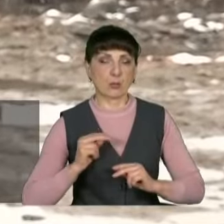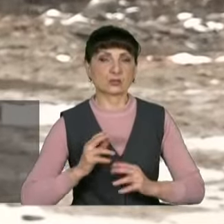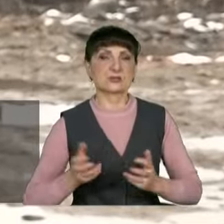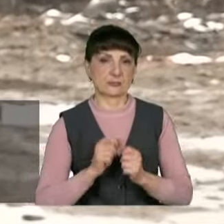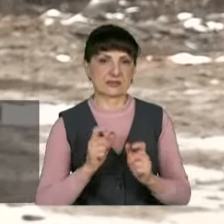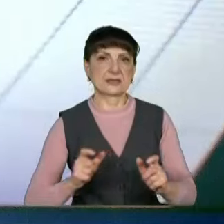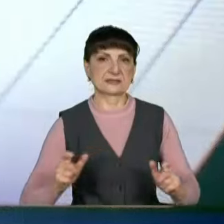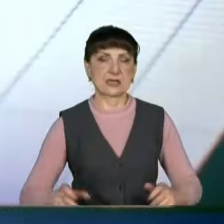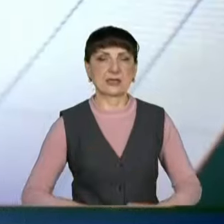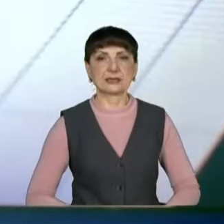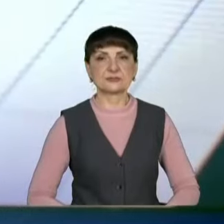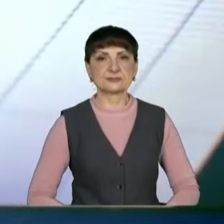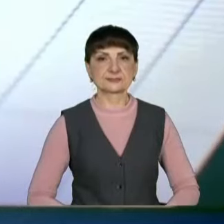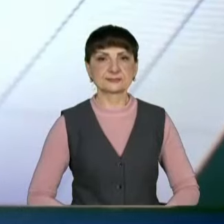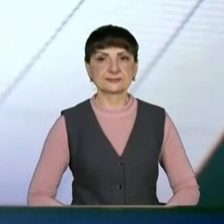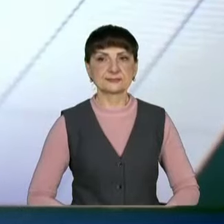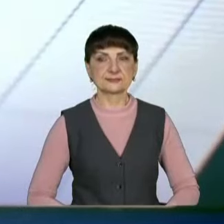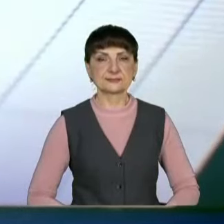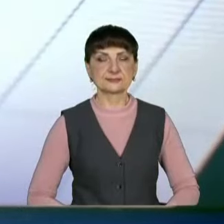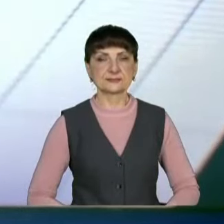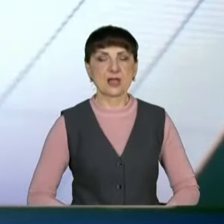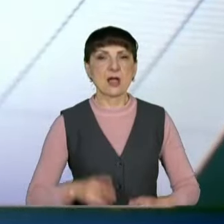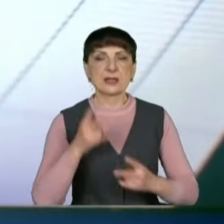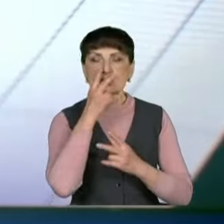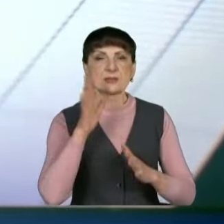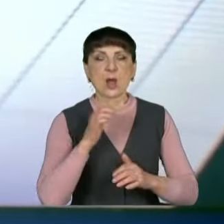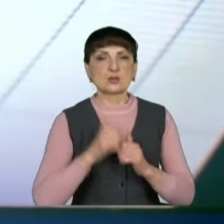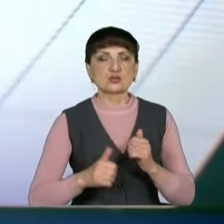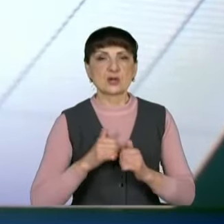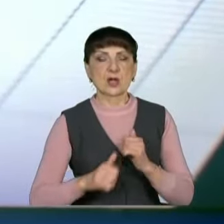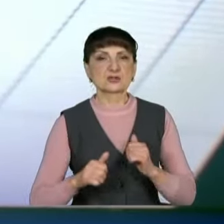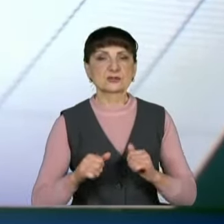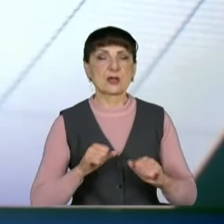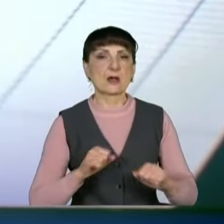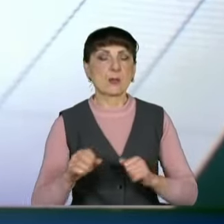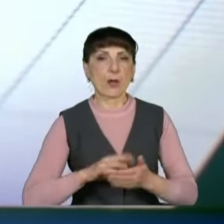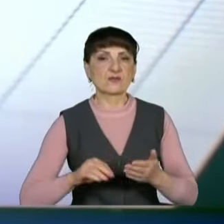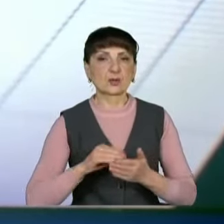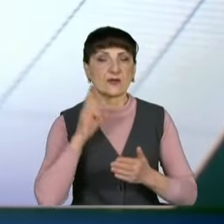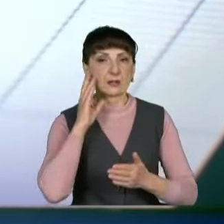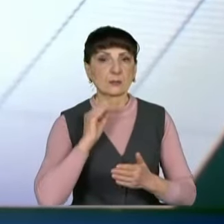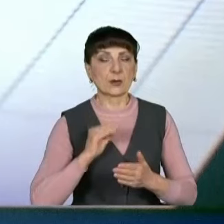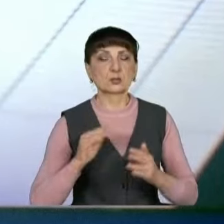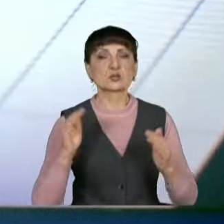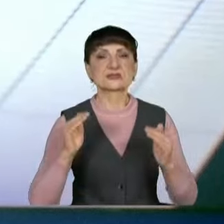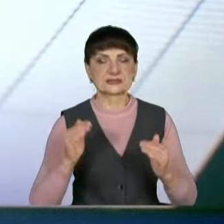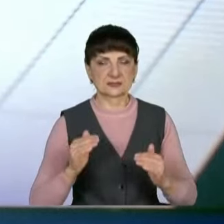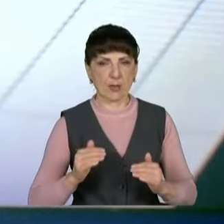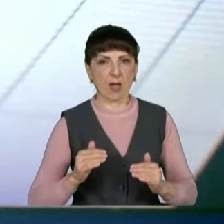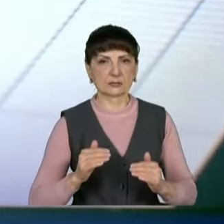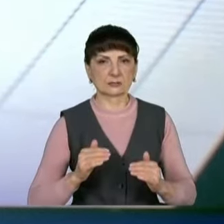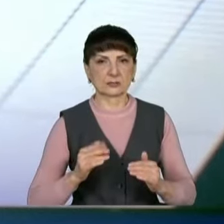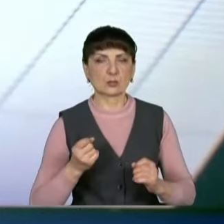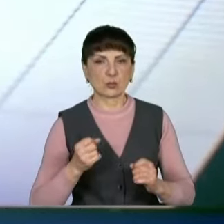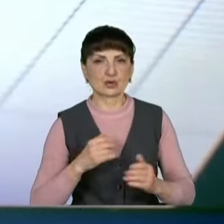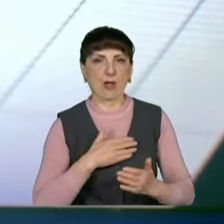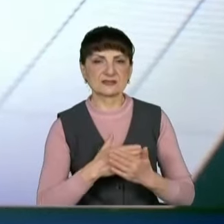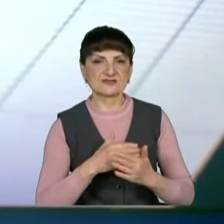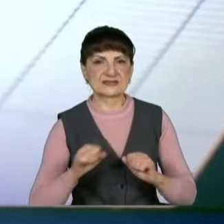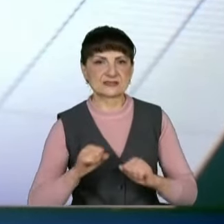спасателей. Ну а несмотря на участившиеся авторшоки, в Алматы наблюдается спад сейсмической активности. Об этом